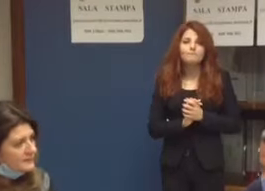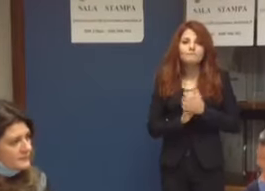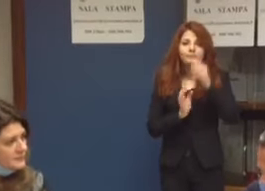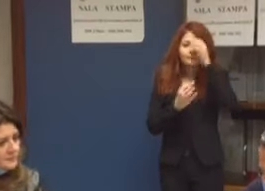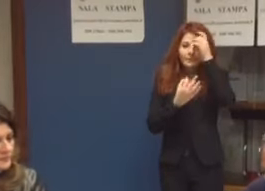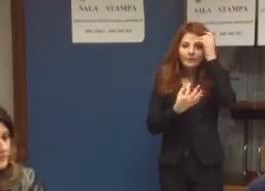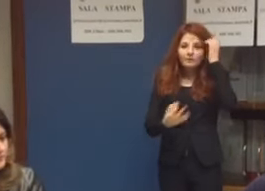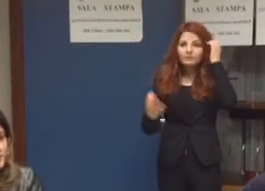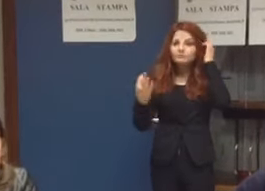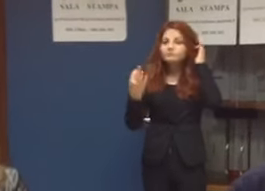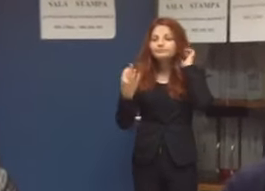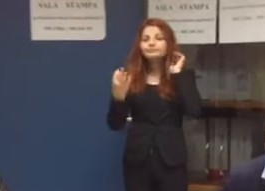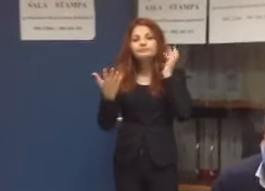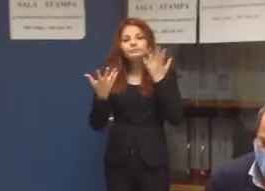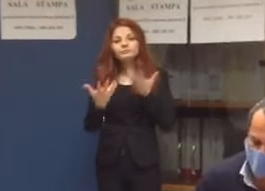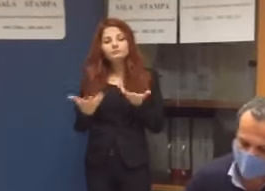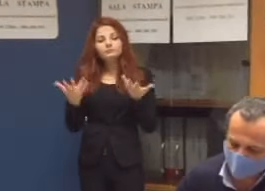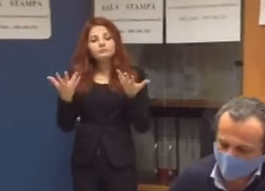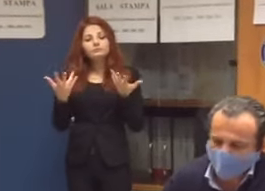Allora,